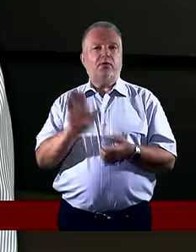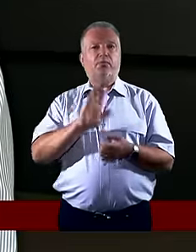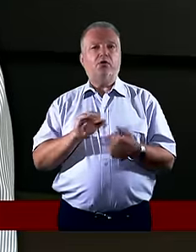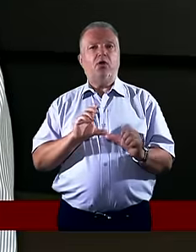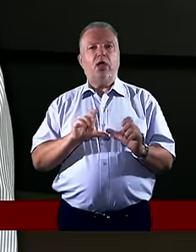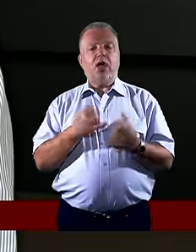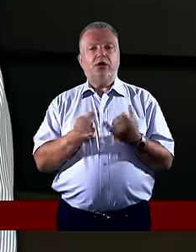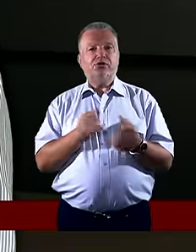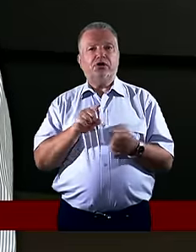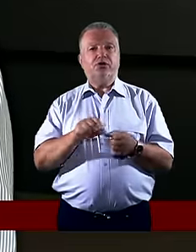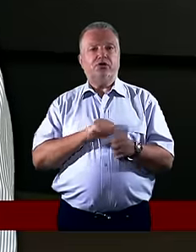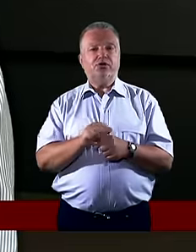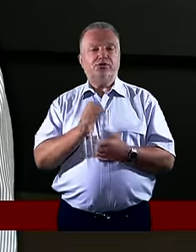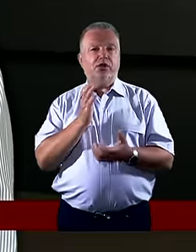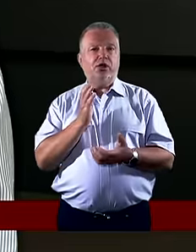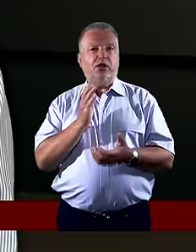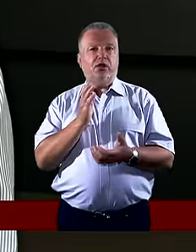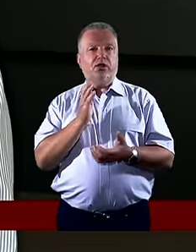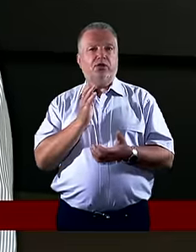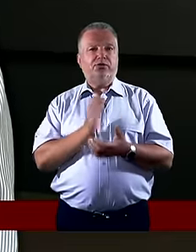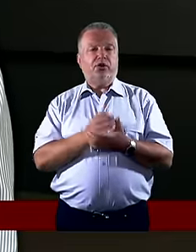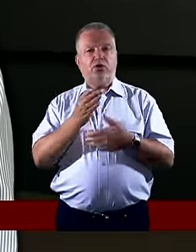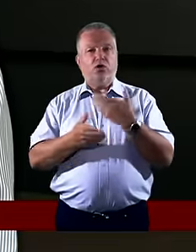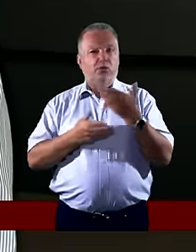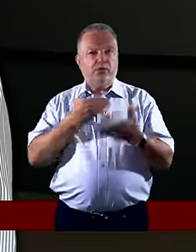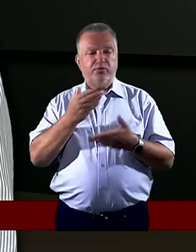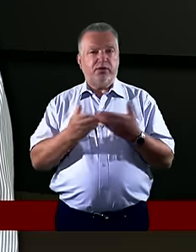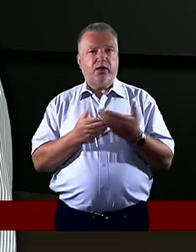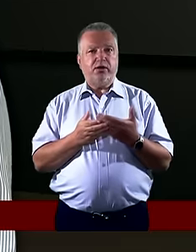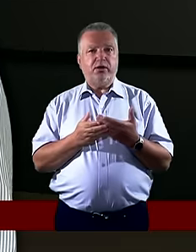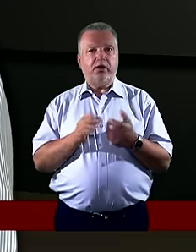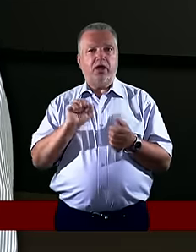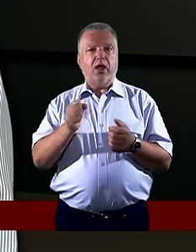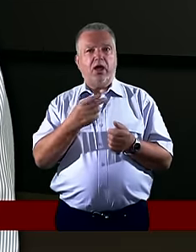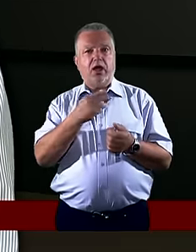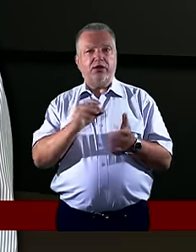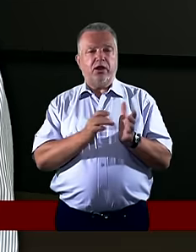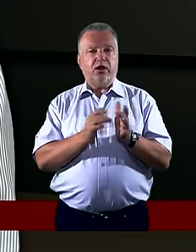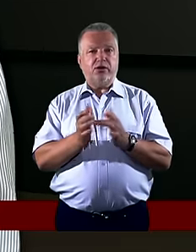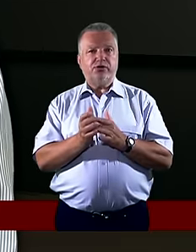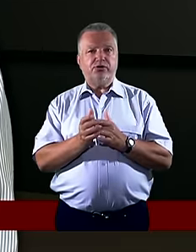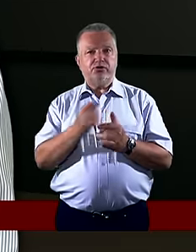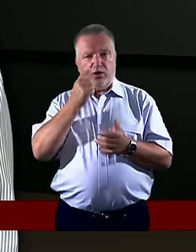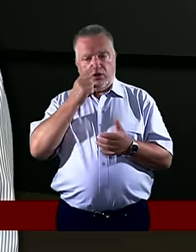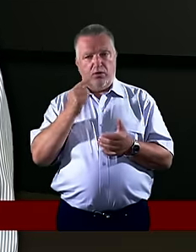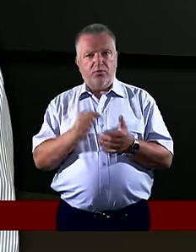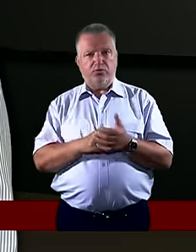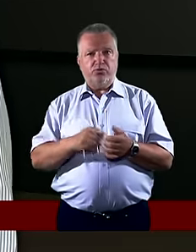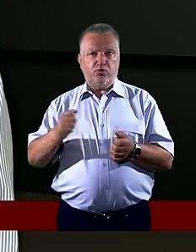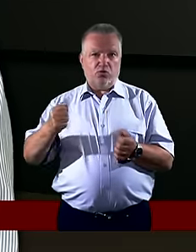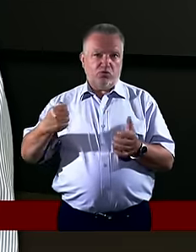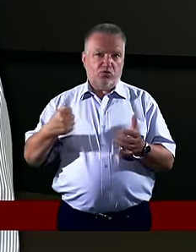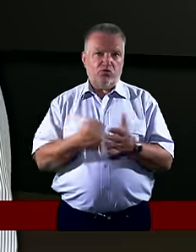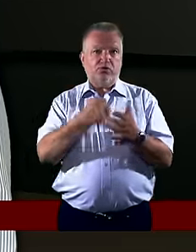wiecie, sztuka dla sztuki, gdzie ja jestem bohaterem, a nie Chrystus, którego zwiastuję, no to pora chyba uderzyć